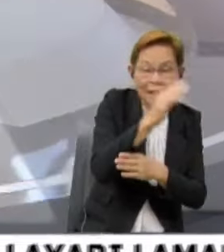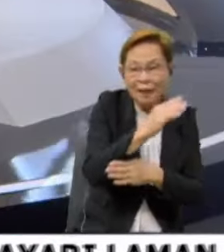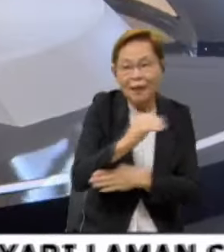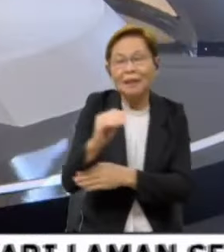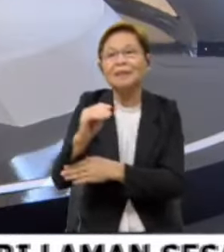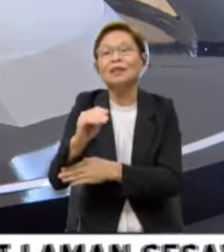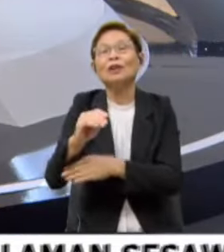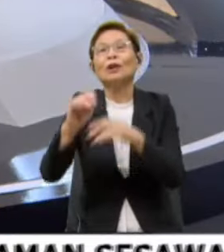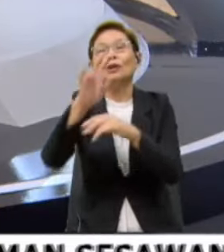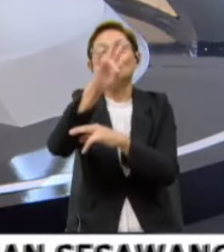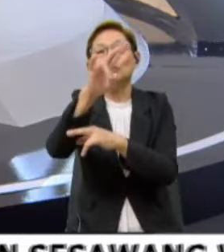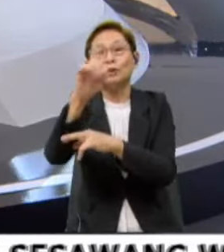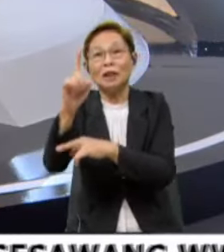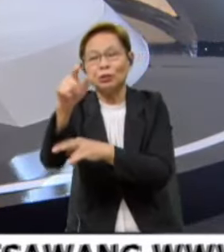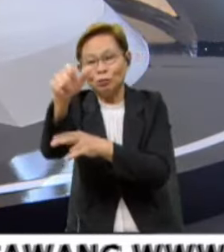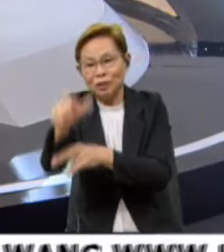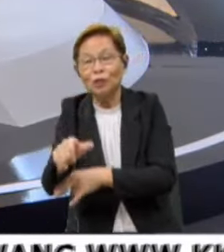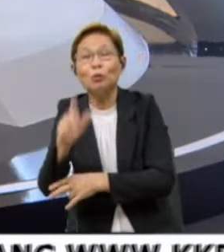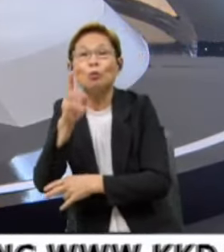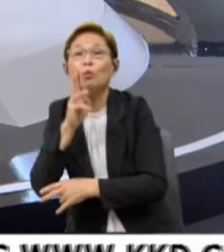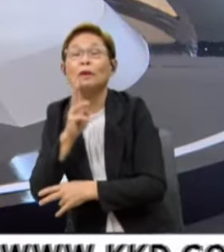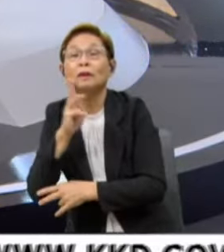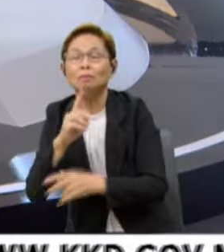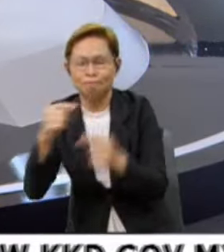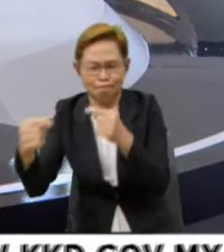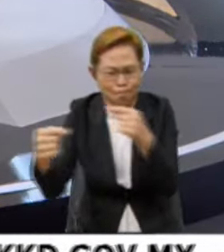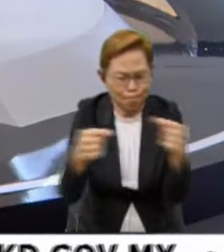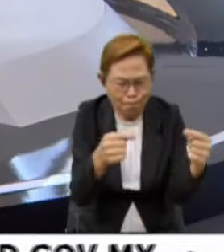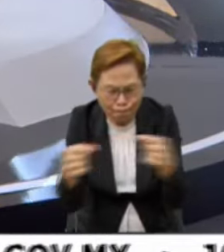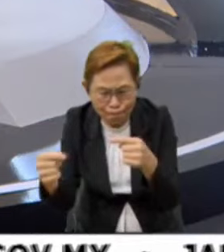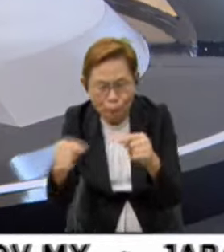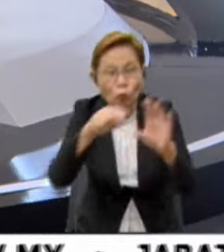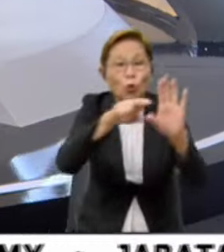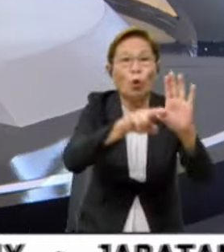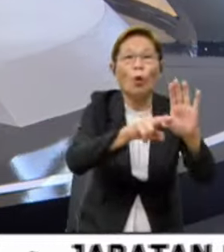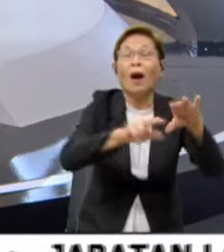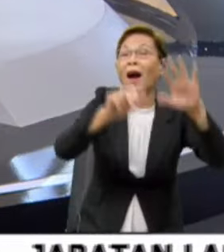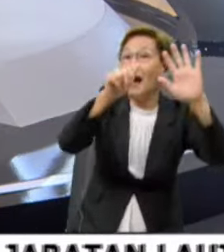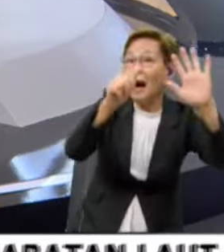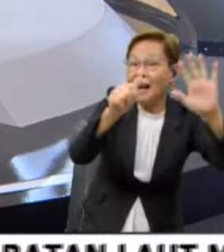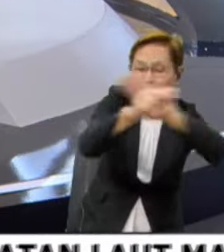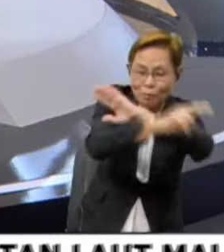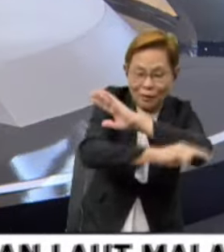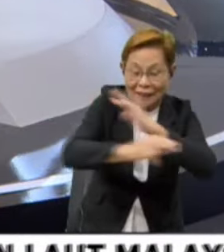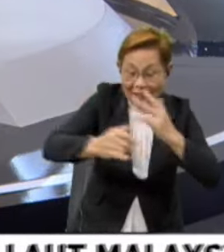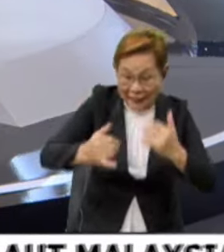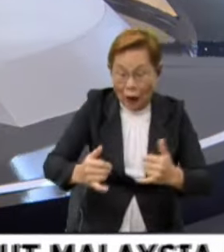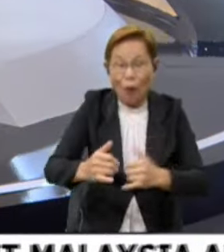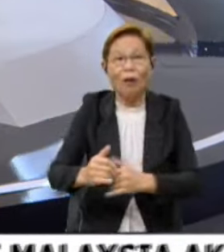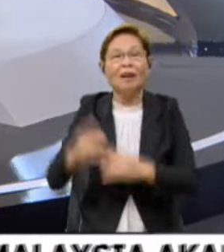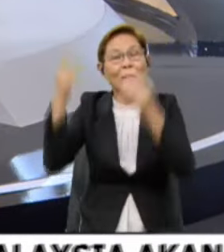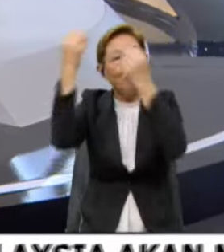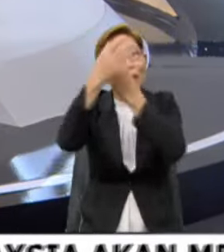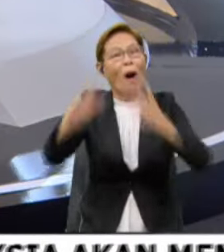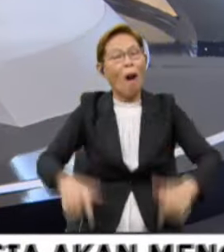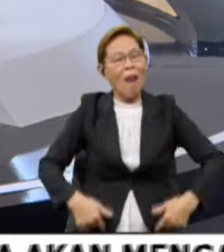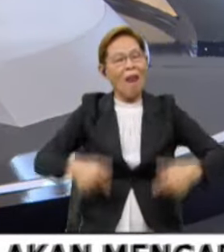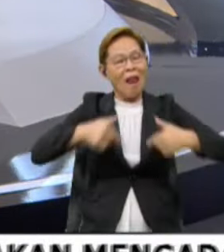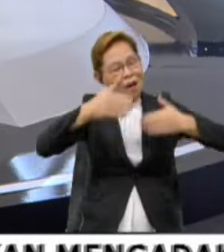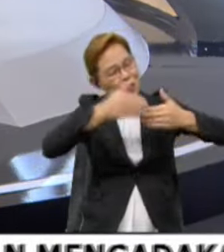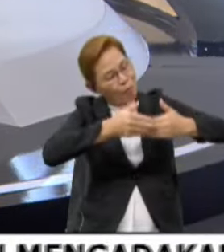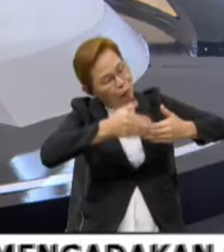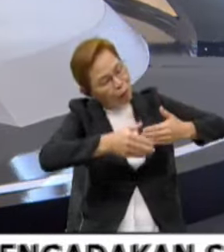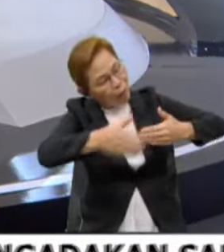dan juga 71 calon wanita akan bertanding untuk merebut kursi di 6 Negeri pada hari ini dan kami bawakan secara langsung